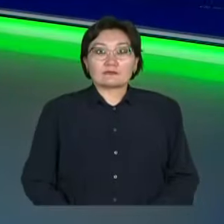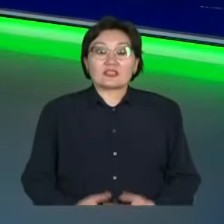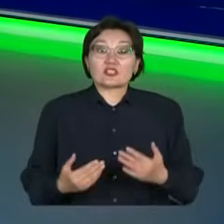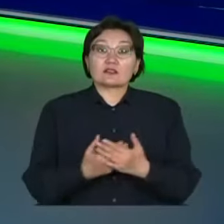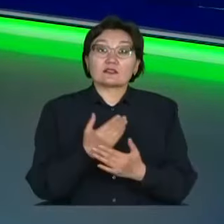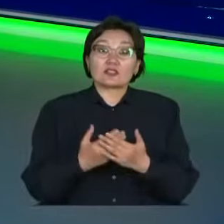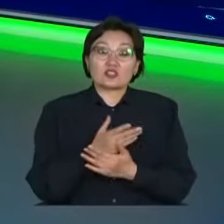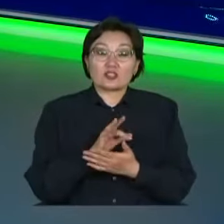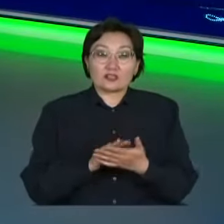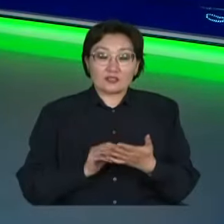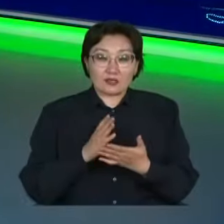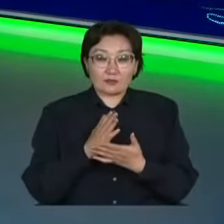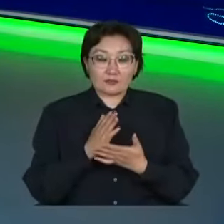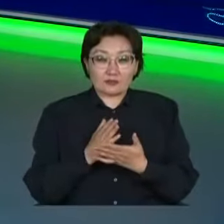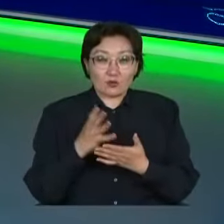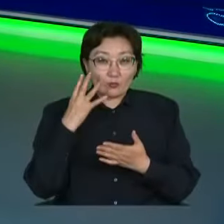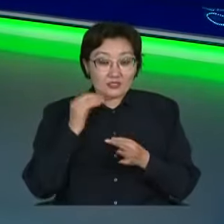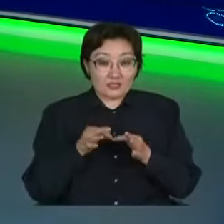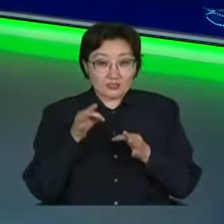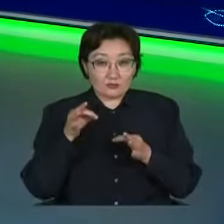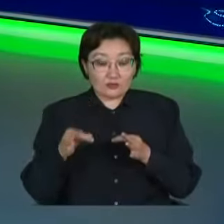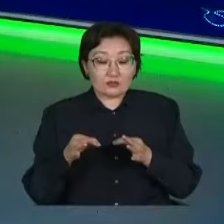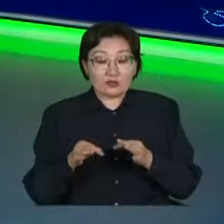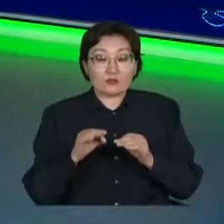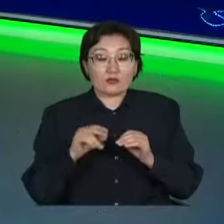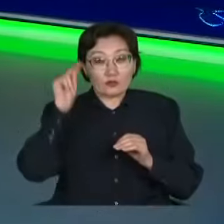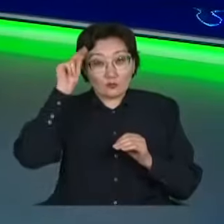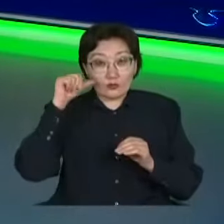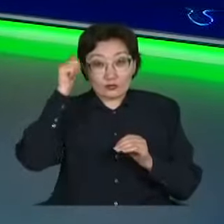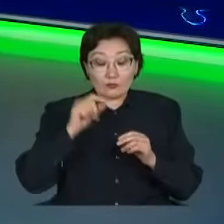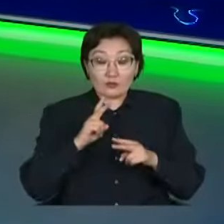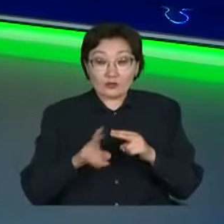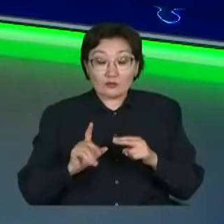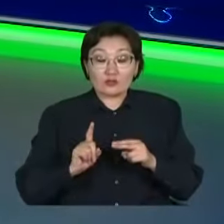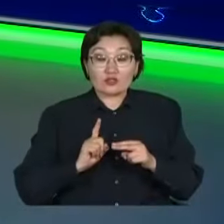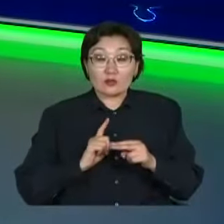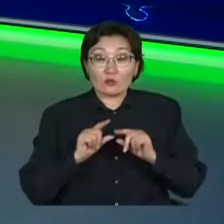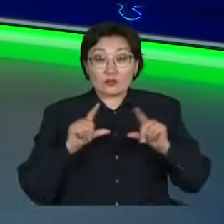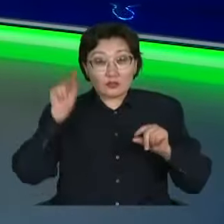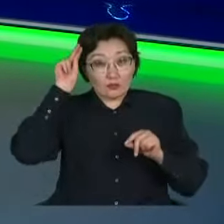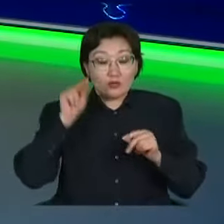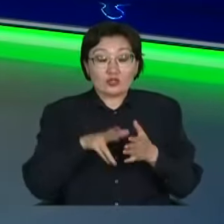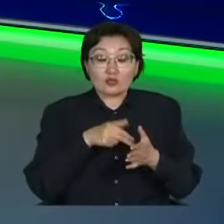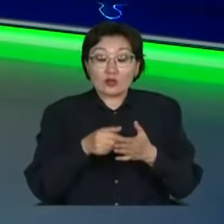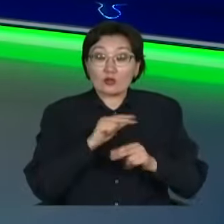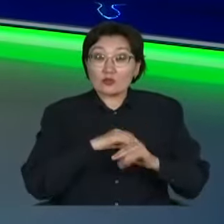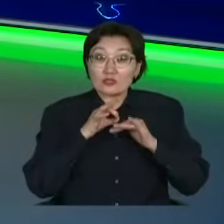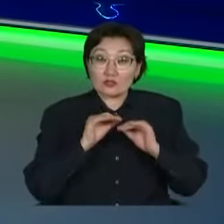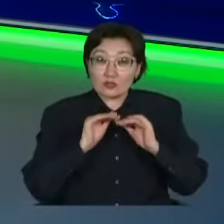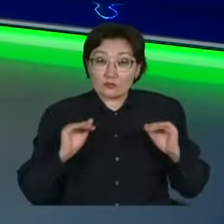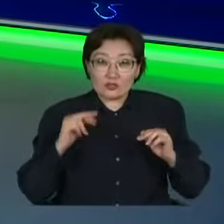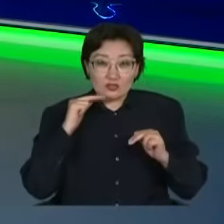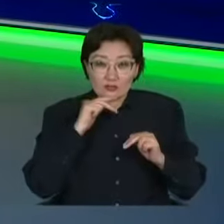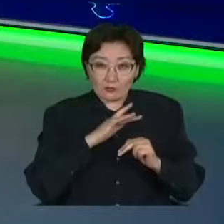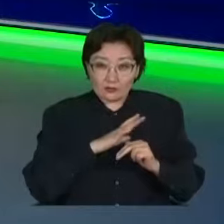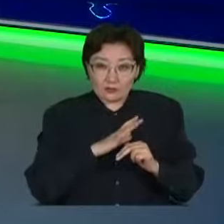Тікелей эфирде жаңалықтар. Алматы облысында оқу жылының аяғын күтпей, мектепте сырлау жұмысы жүріп, оқушыларға кесір